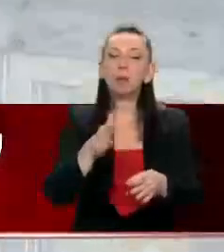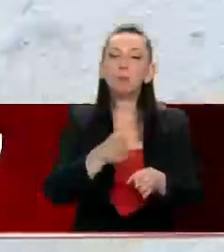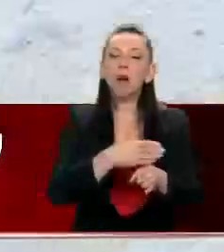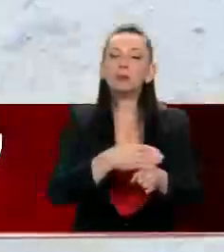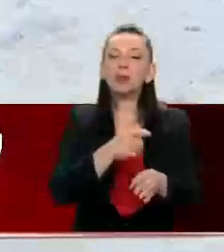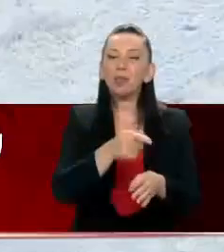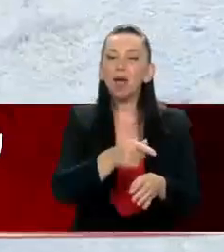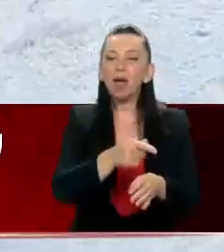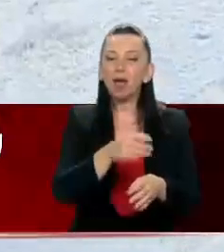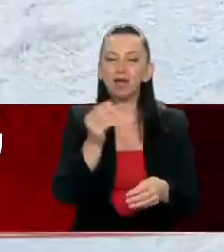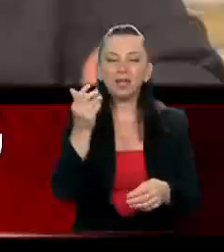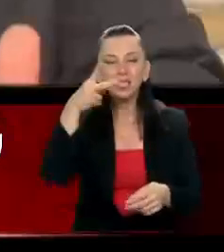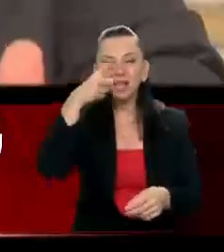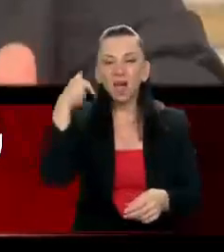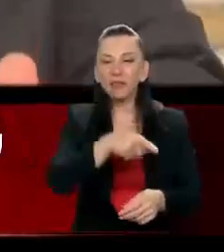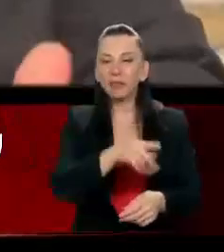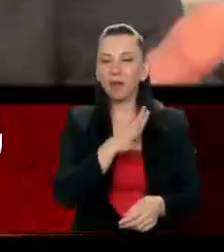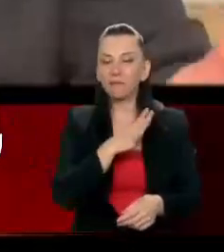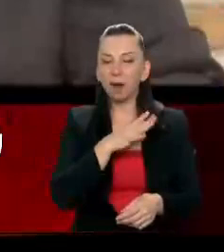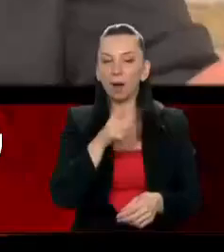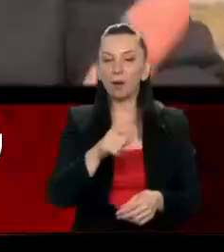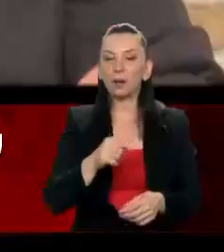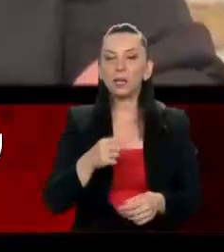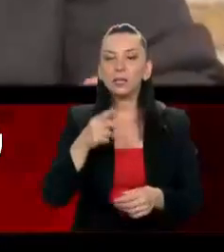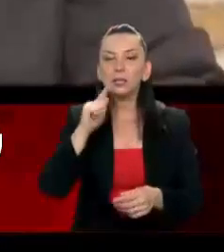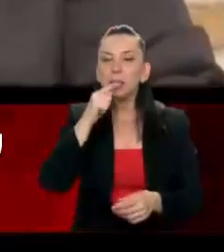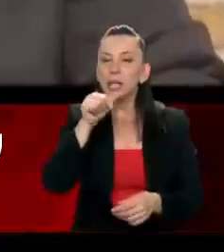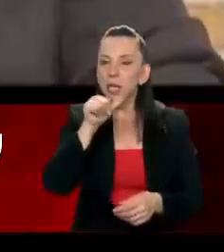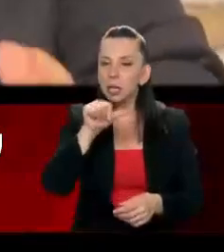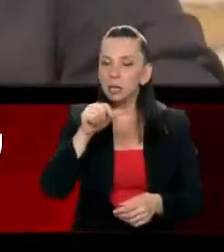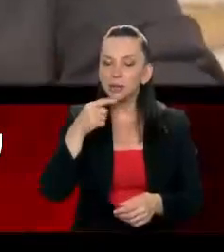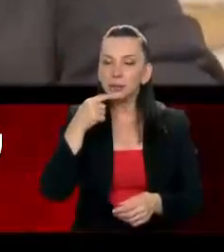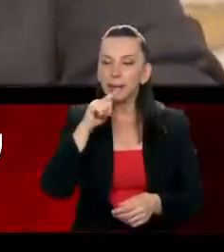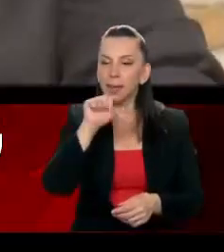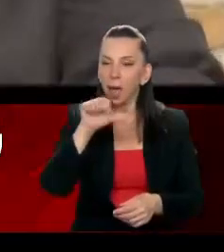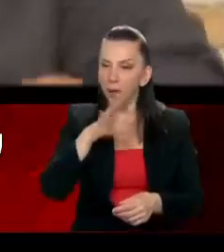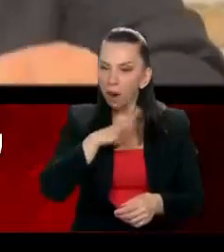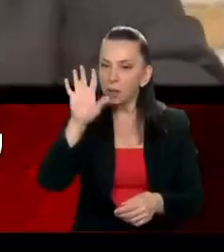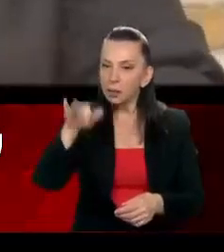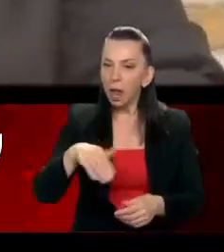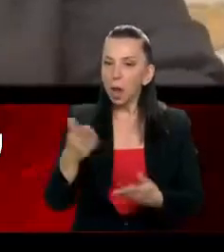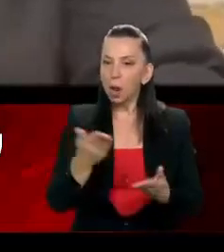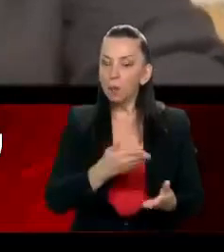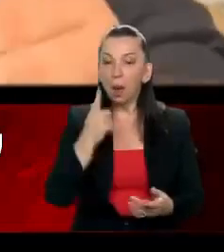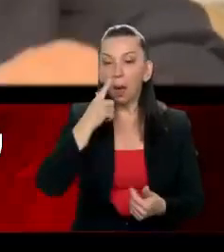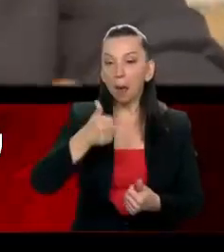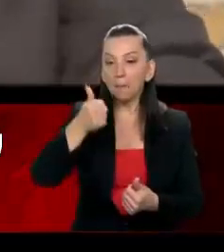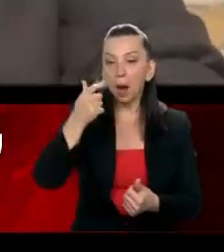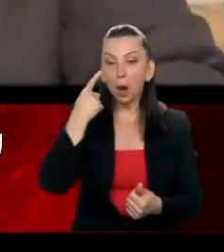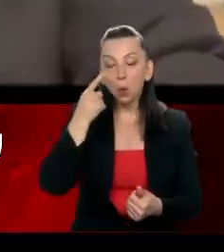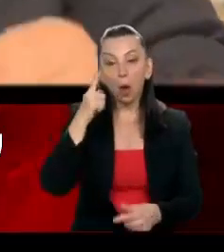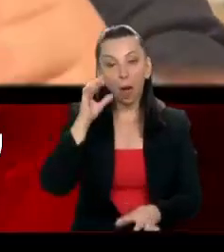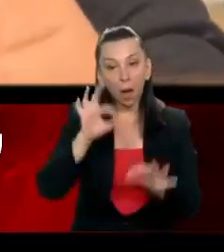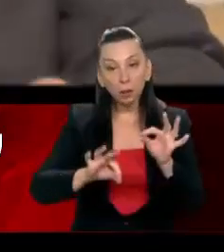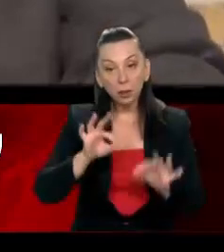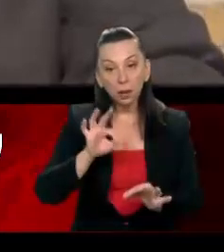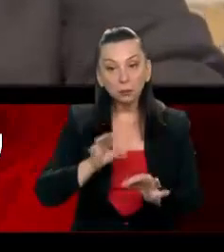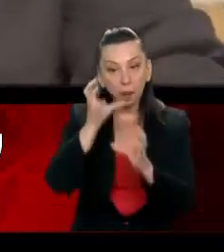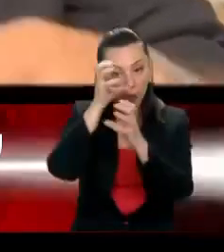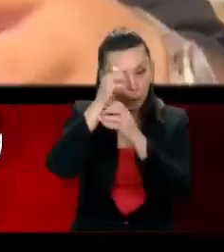satıyorlar. Güvenilir olduğunu sanmıyorum. Zeytinyağı varsa getirin, buyurun. Sadece bir şartımız var. Bakanlık nezdinde analizini yapıp,